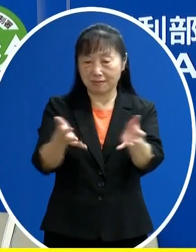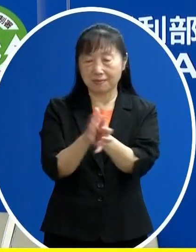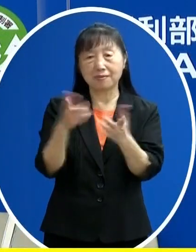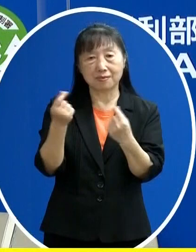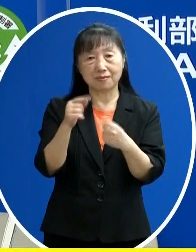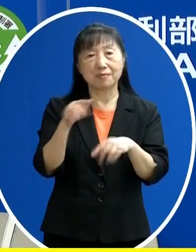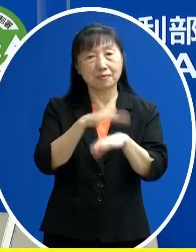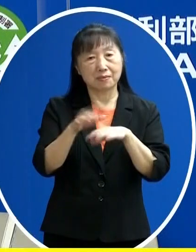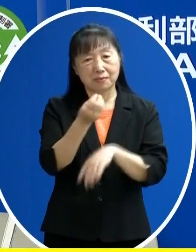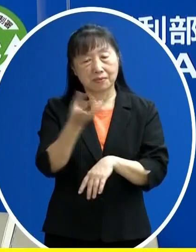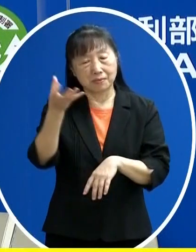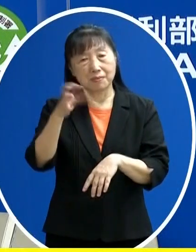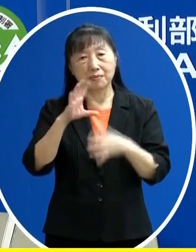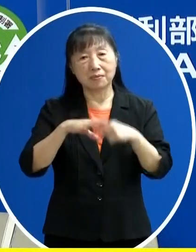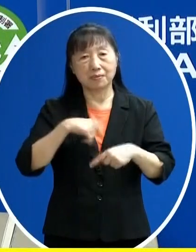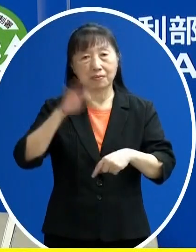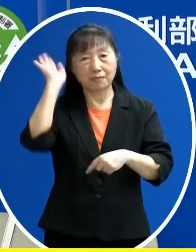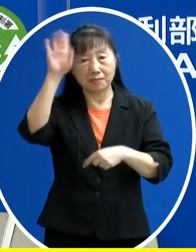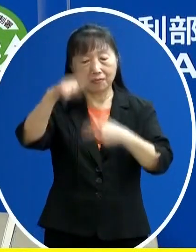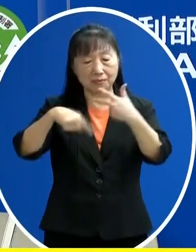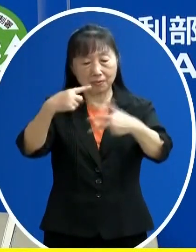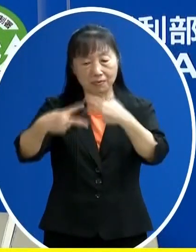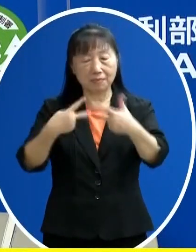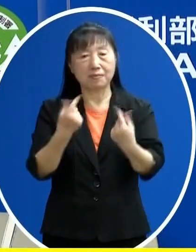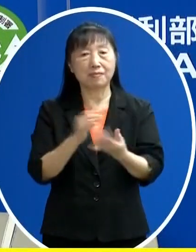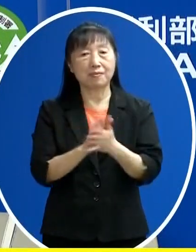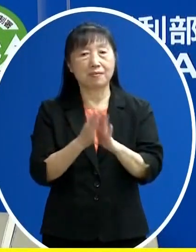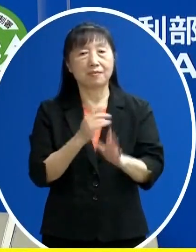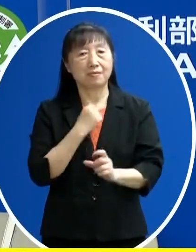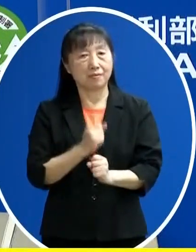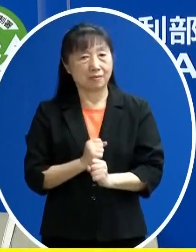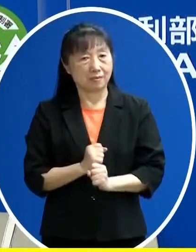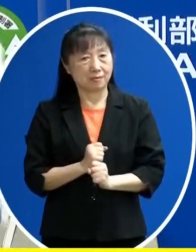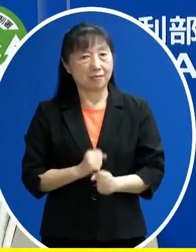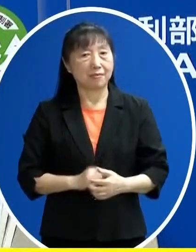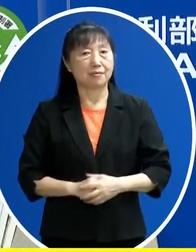过观察未来的1、2周的变化。